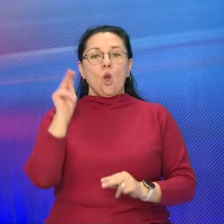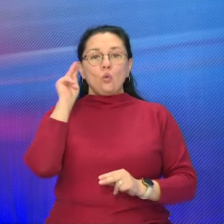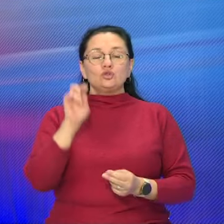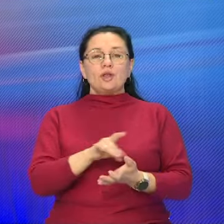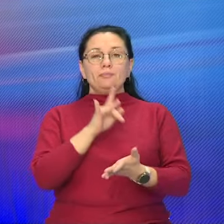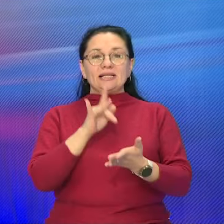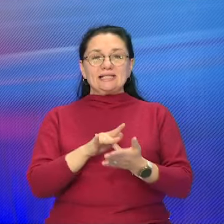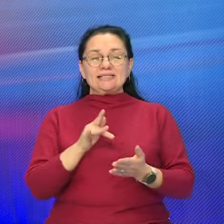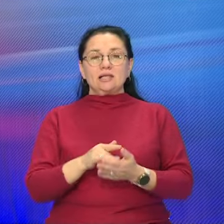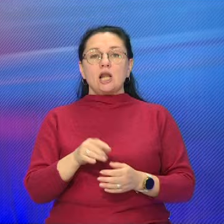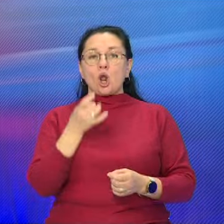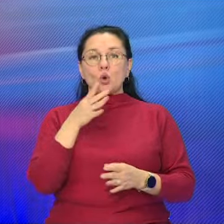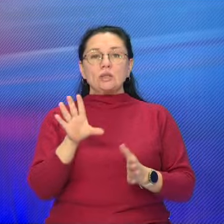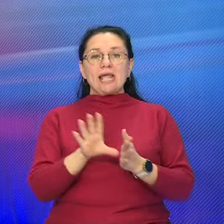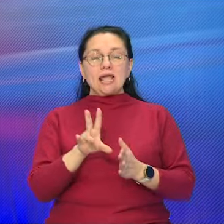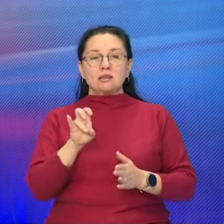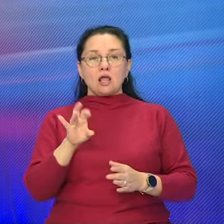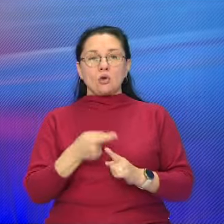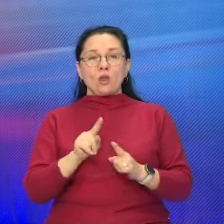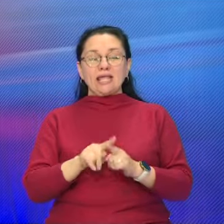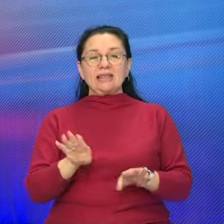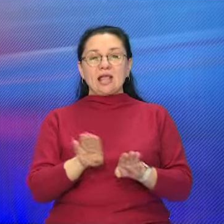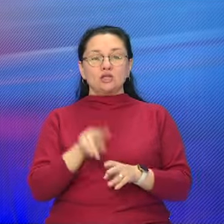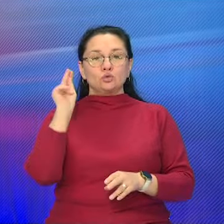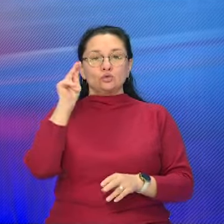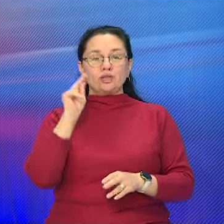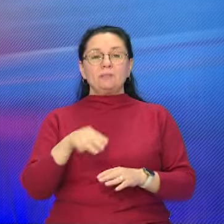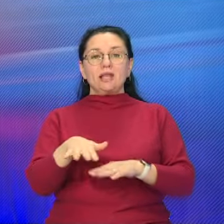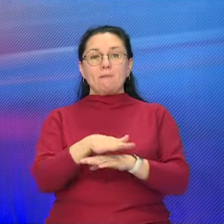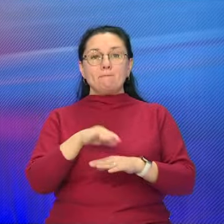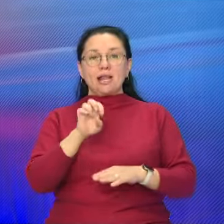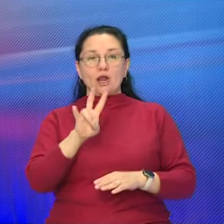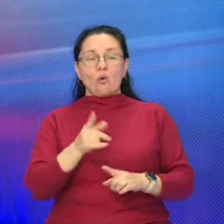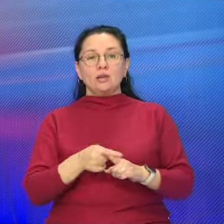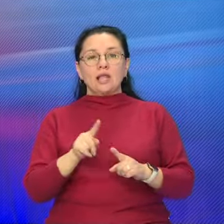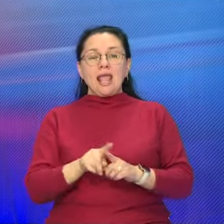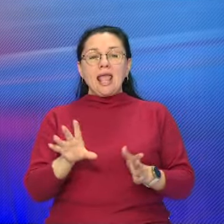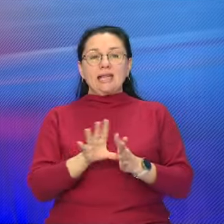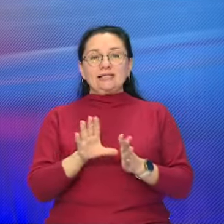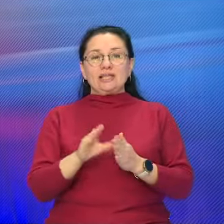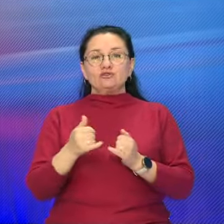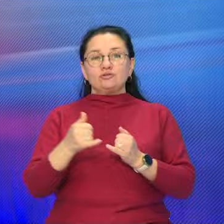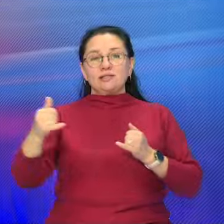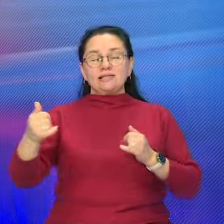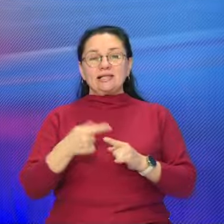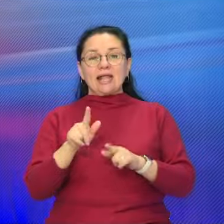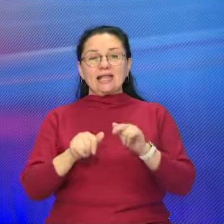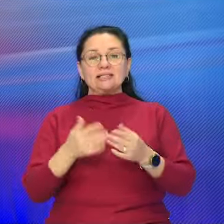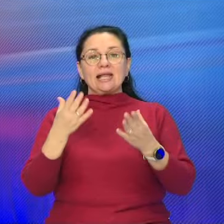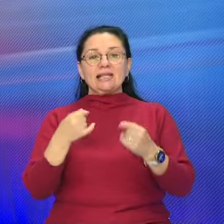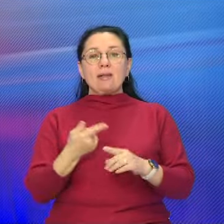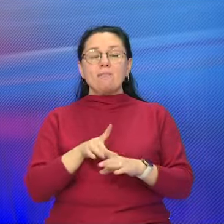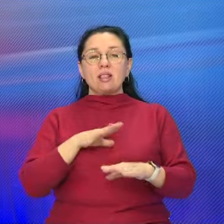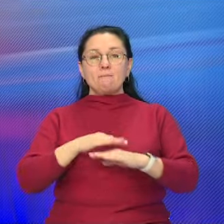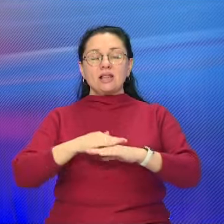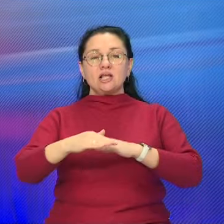РУП «Гродноэнерго», а так само в учебно-тренировочный полигон гродинских электричных сеток на несколько дён стали пляцовкой